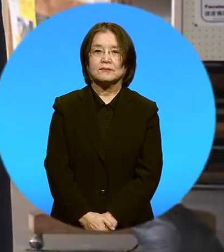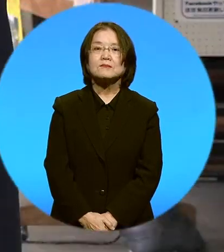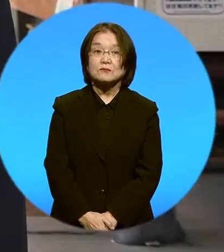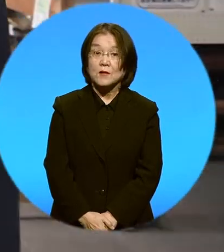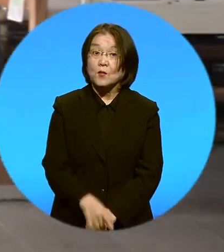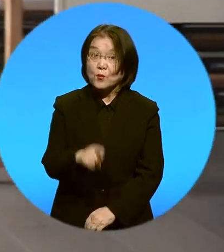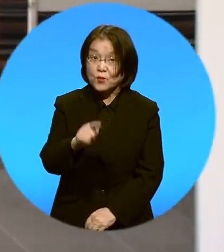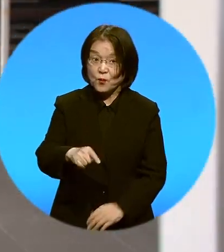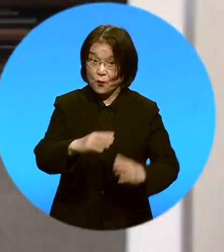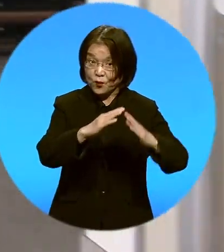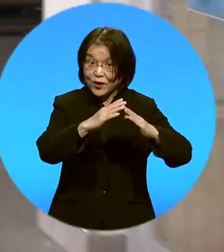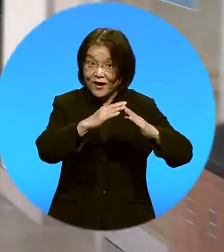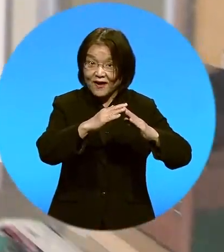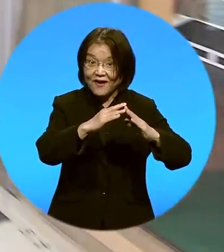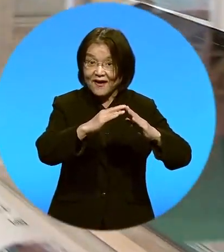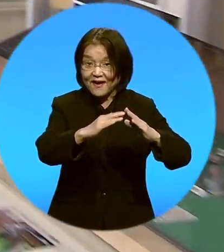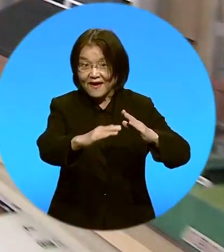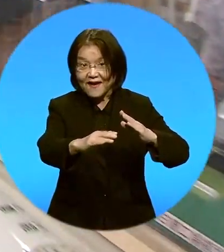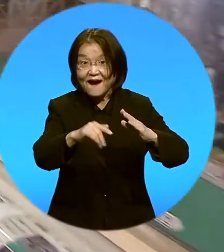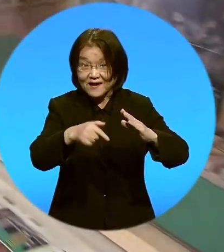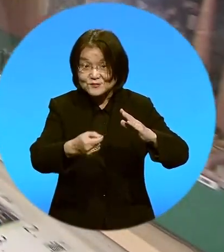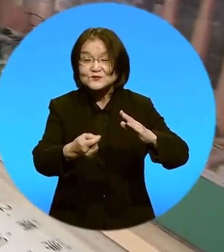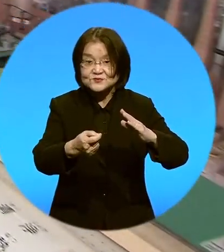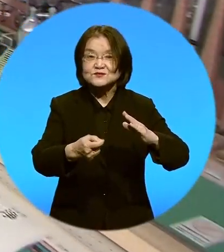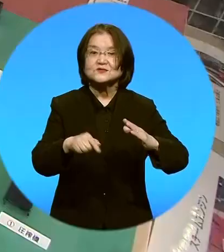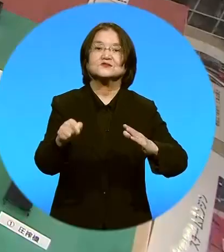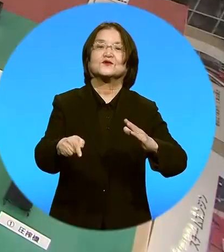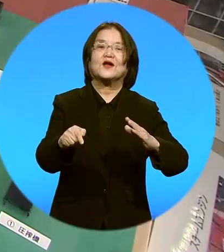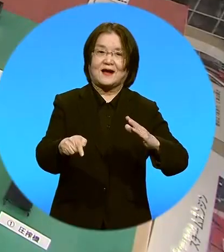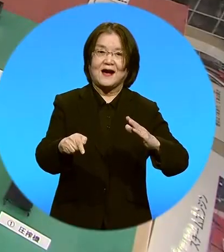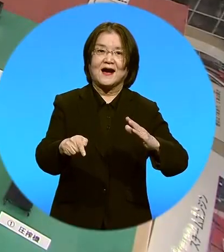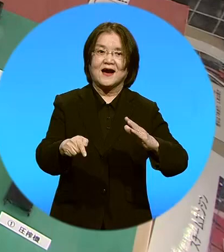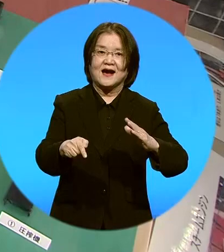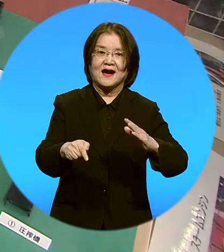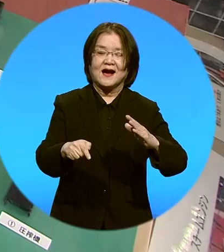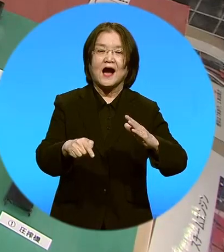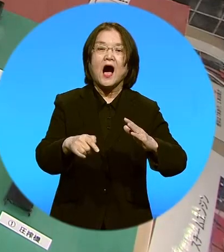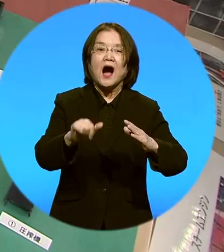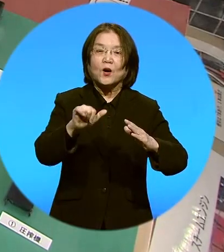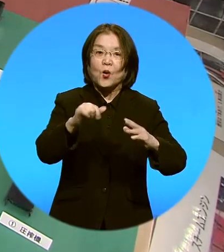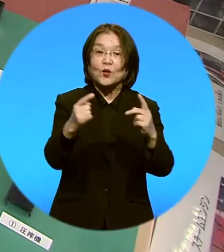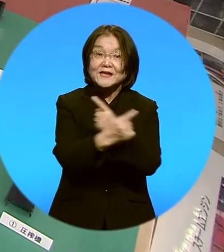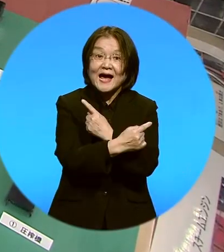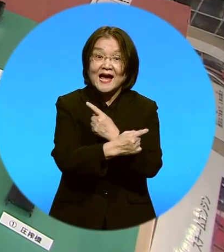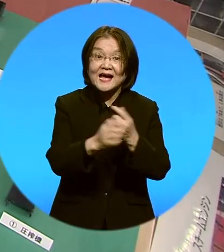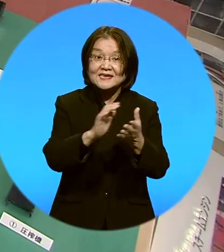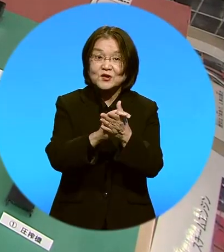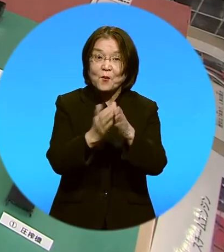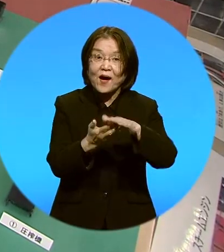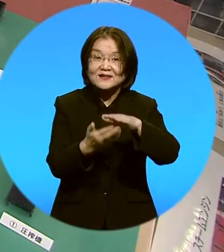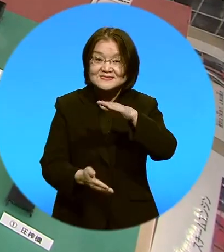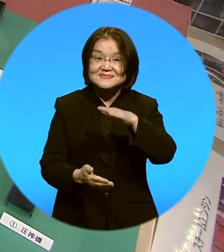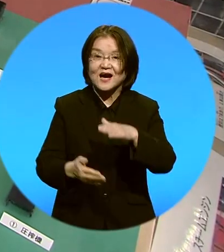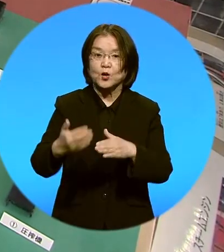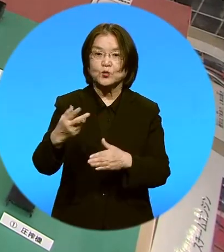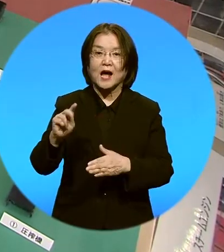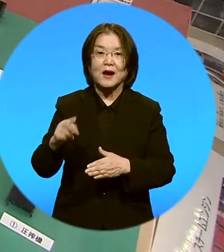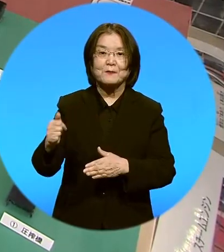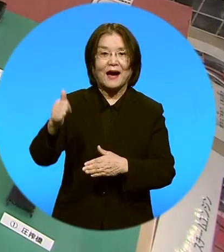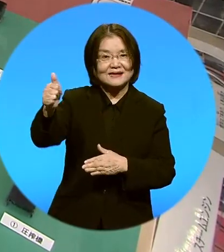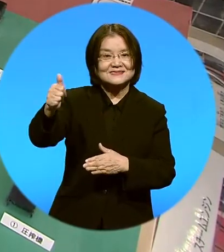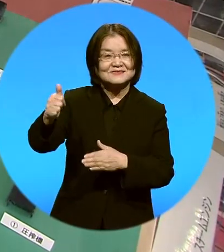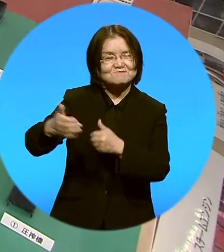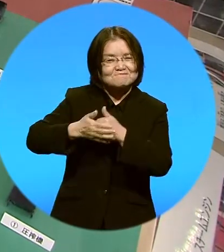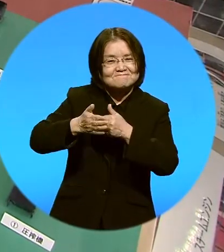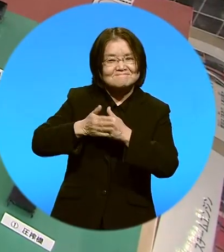こちらの模型が、 そうです。これが、五代友厚がトーマスグラバーにお願いし協力を